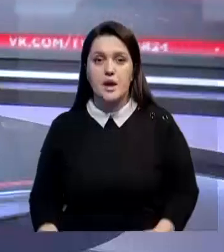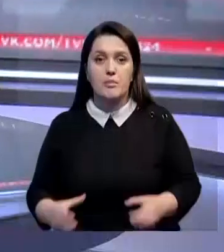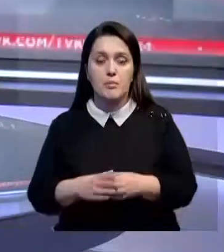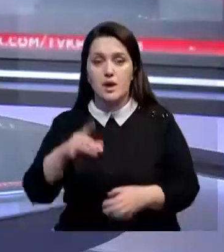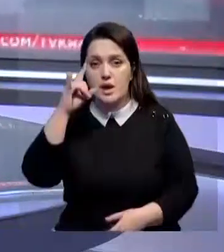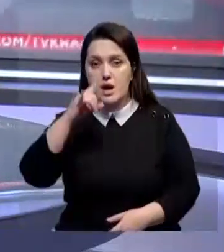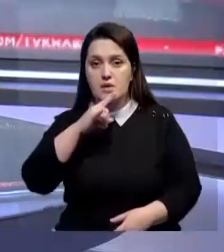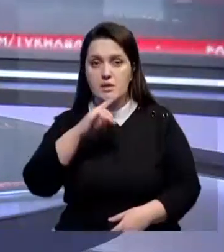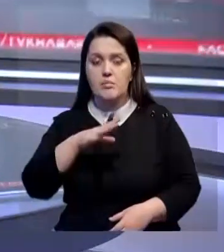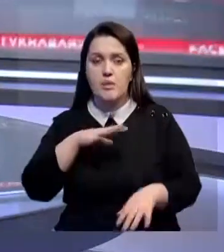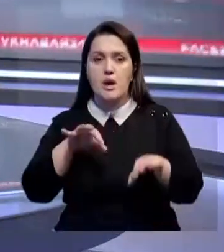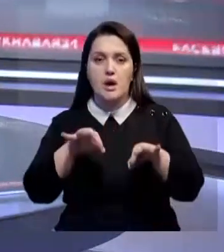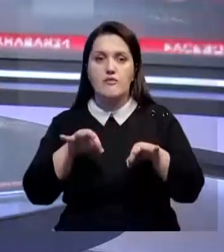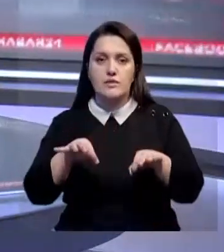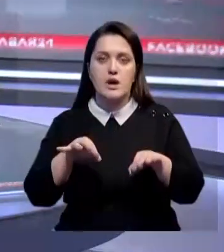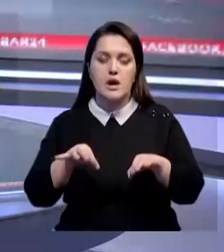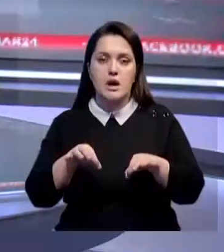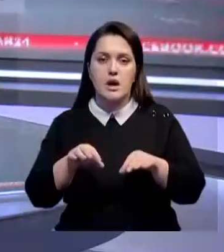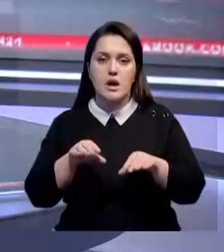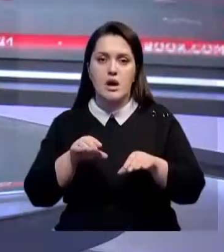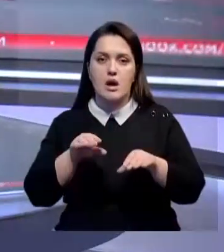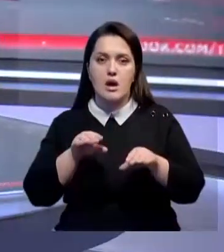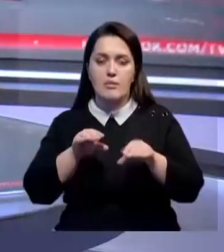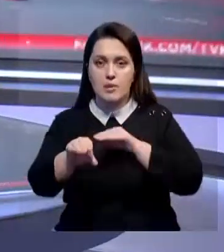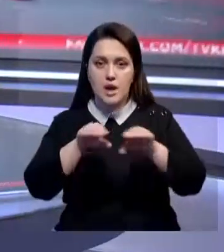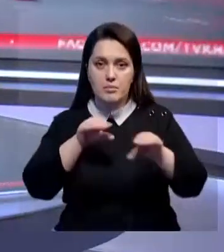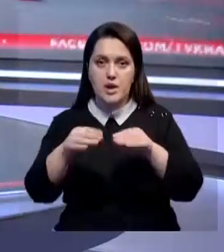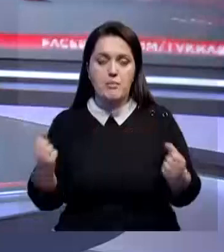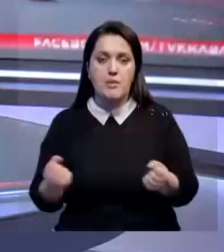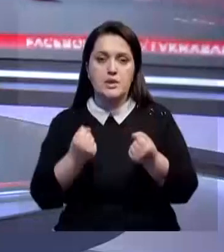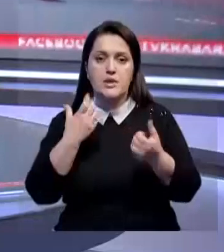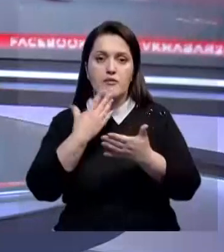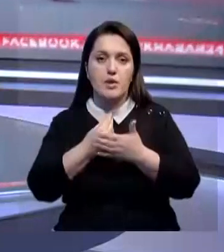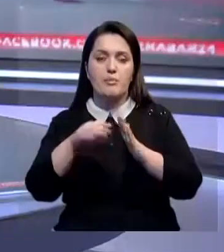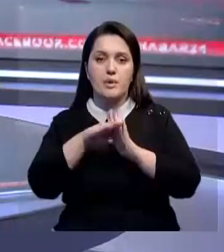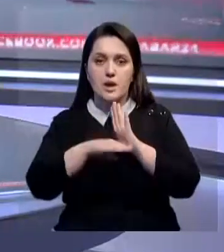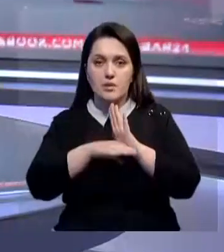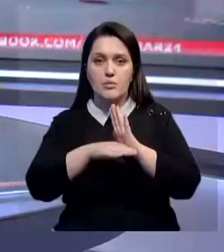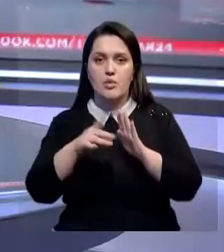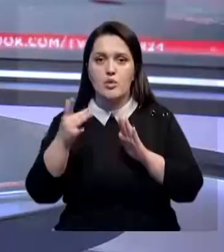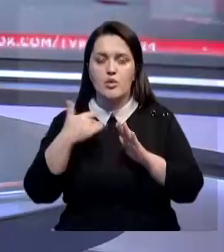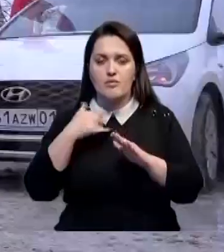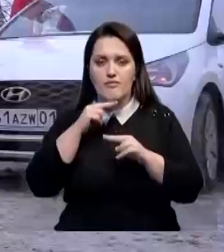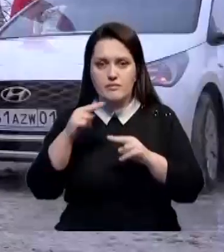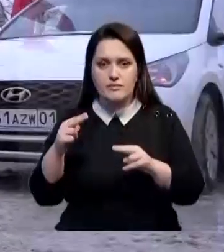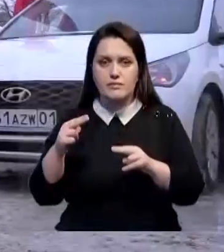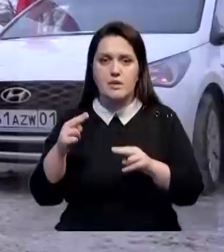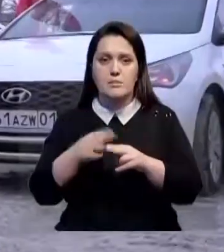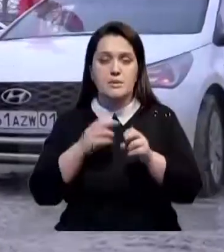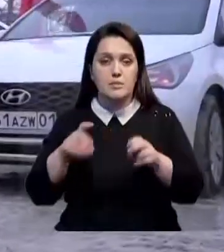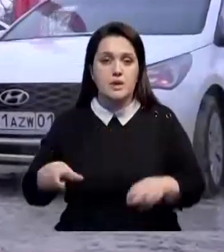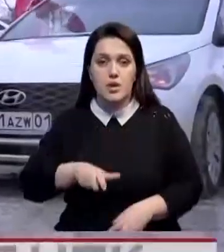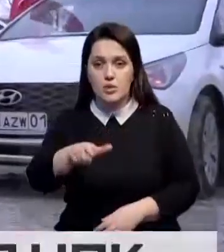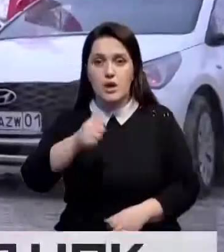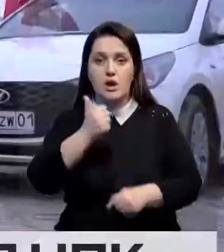Народная партия Казахстана провела автопробег в поддержку своей предвыборной программы. Мероприятие также призвано привлечь внимание к проблеме безопасности